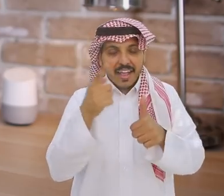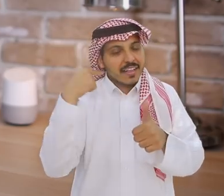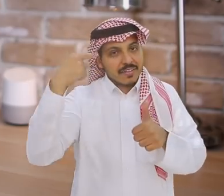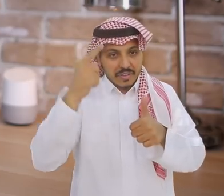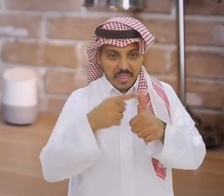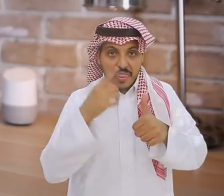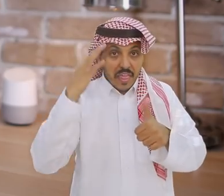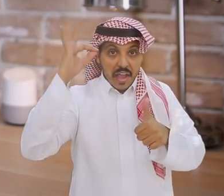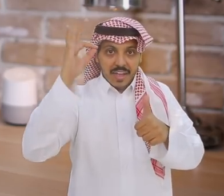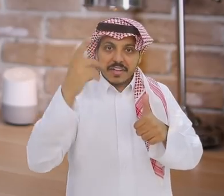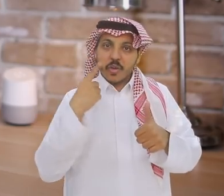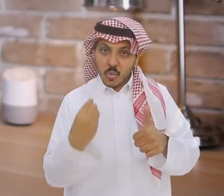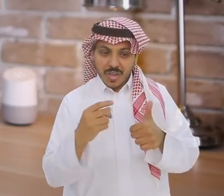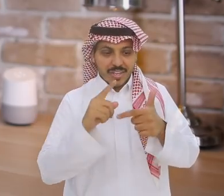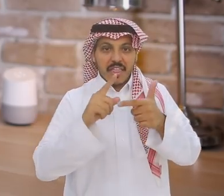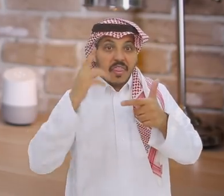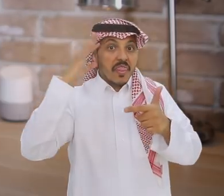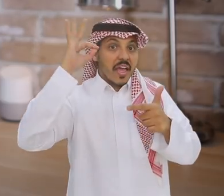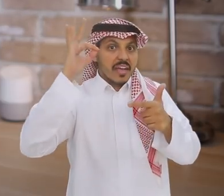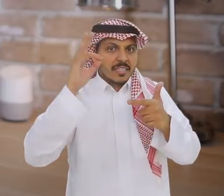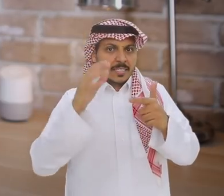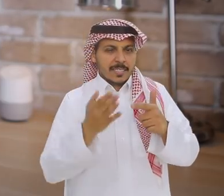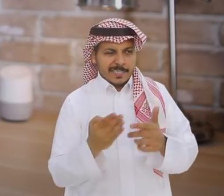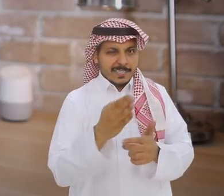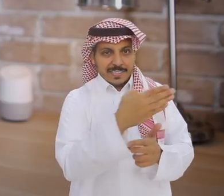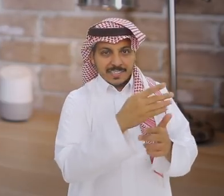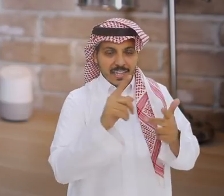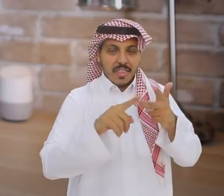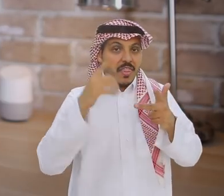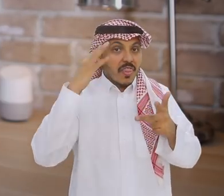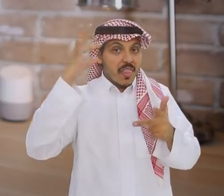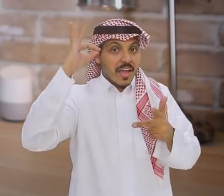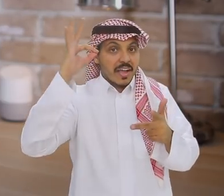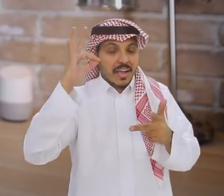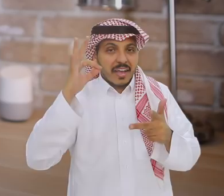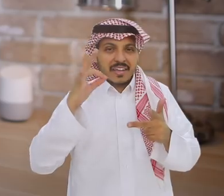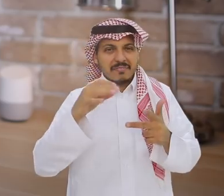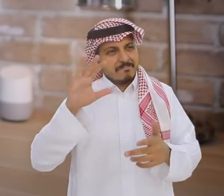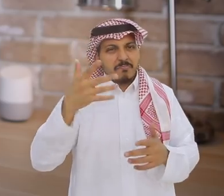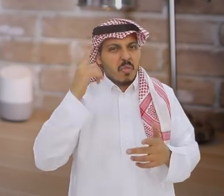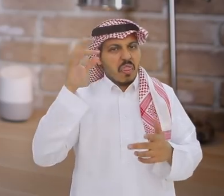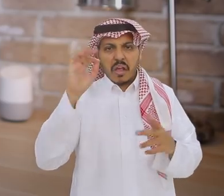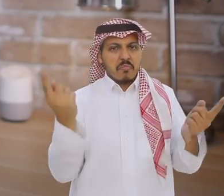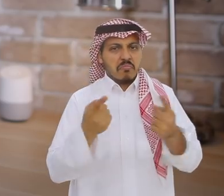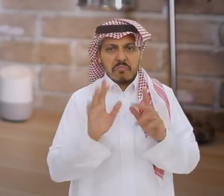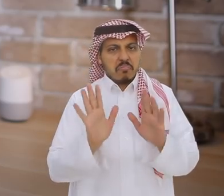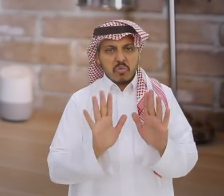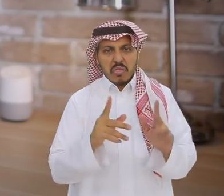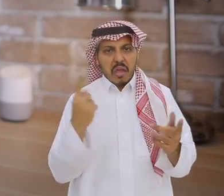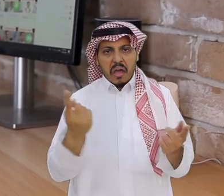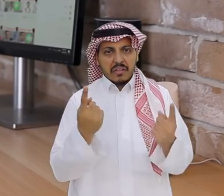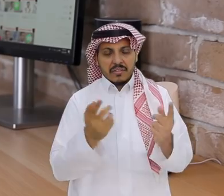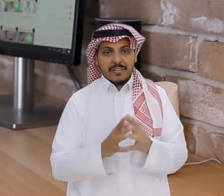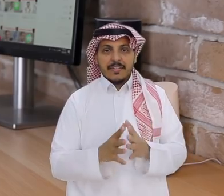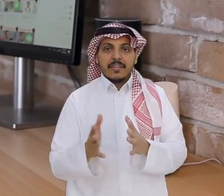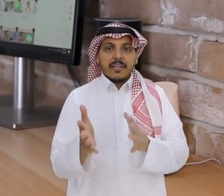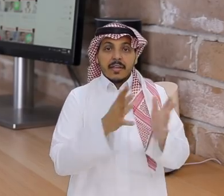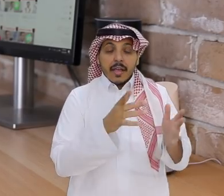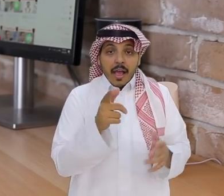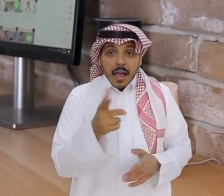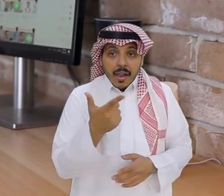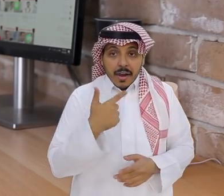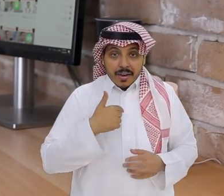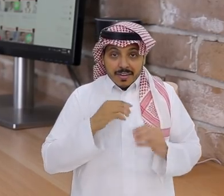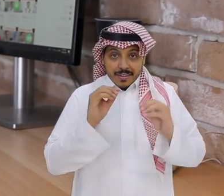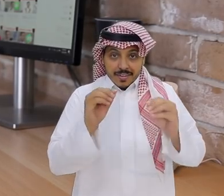ذكاء طيب، أو هذا مو ذكاء؟ بما أنك صوت اسمع معي هذه المعلومة على أساس تعرف قرارك كان صحيح ولا لا. أول شيء لما نتكلم